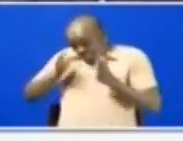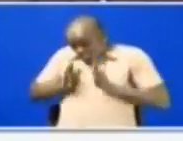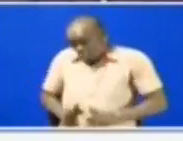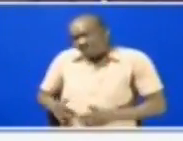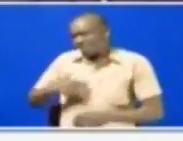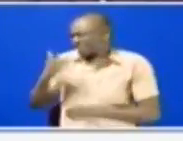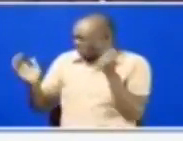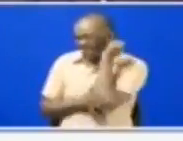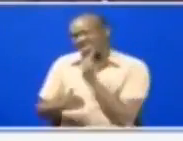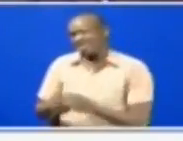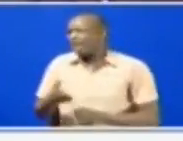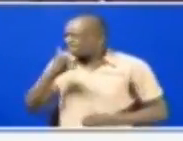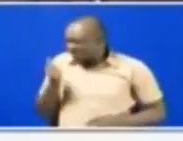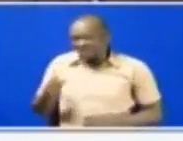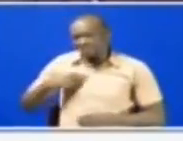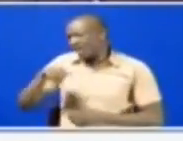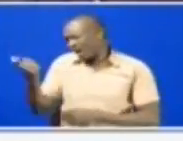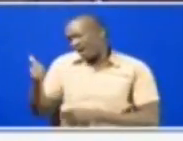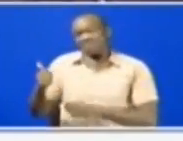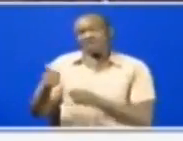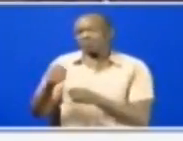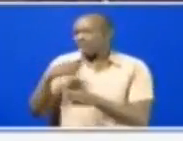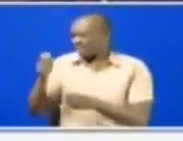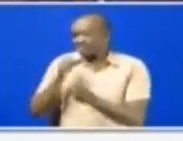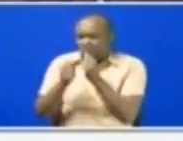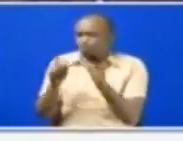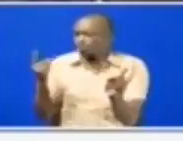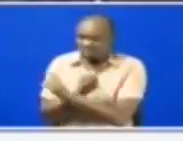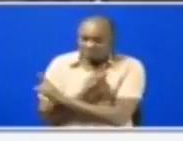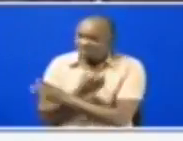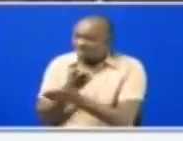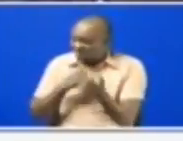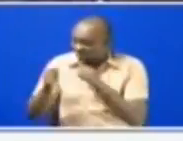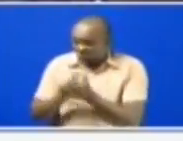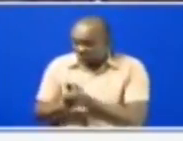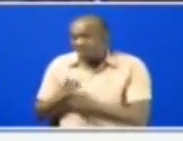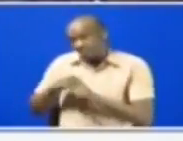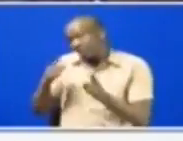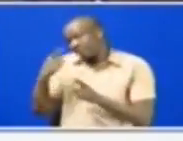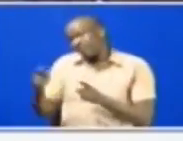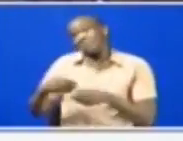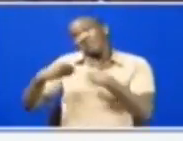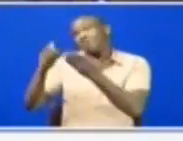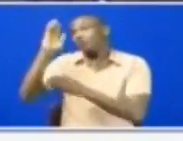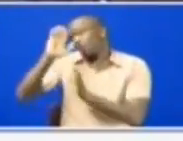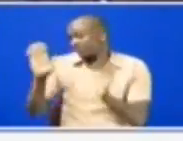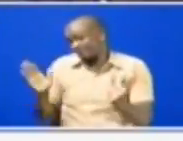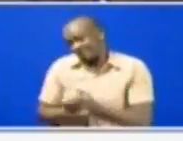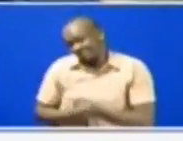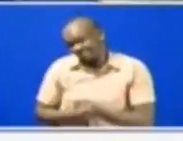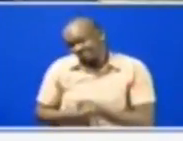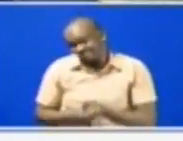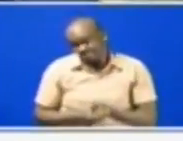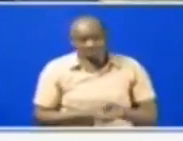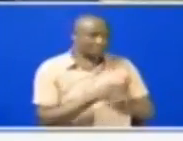unajuta kidogo, unasema tafadhali kama ningelijua ningefanya hivi na hivi. But yote siweza nasema ni kuachia Mwenyezi Mungu. Naam. Ndiyo. Lakini